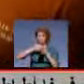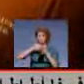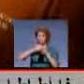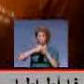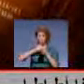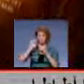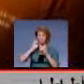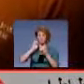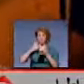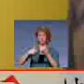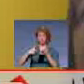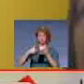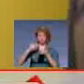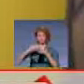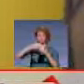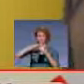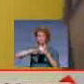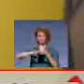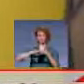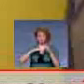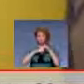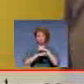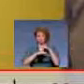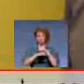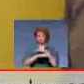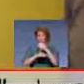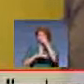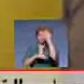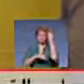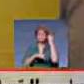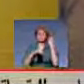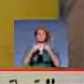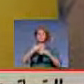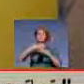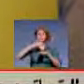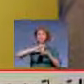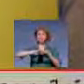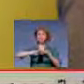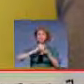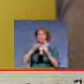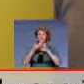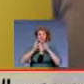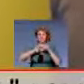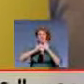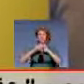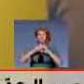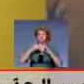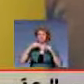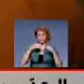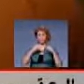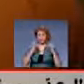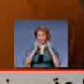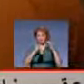وبسمع ناس من عندنا في البيت وكده كان مكتوب يعني حاط شكل كان مكتوب هو الشكل مش حاجات مرسومة تقدر توصف كان مكتوب ايه او مرسومة